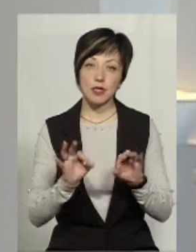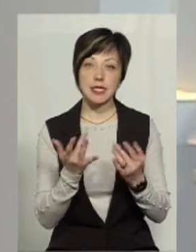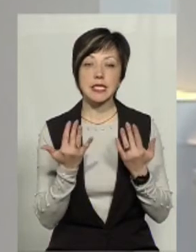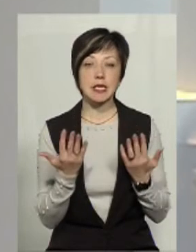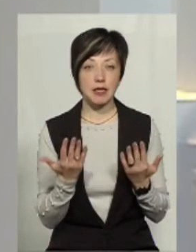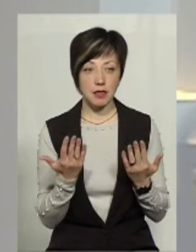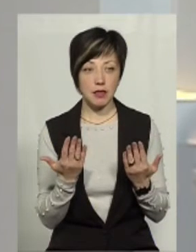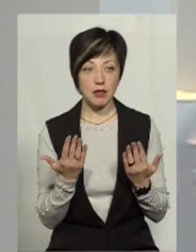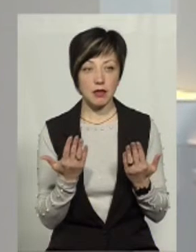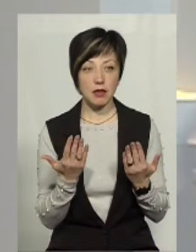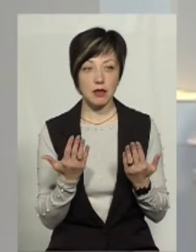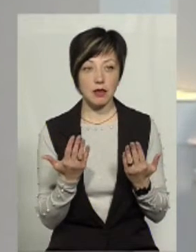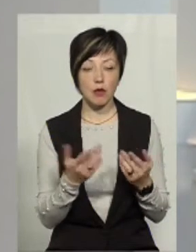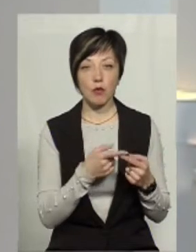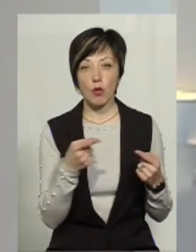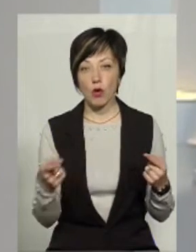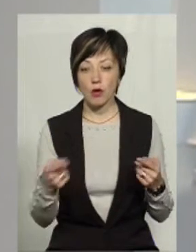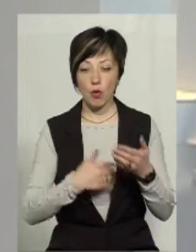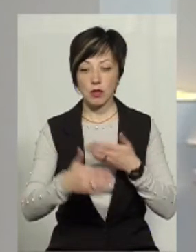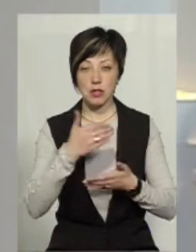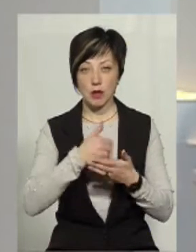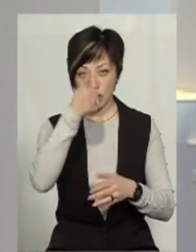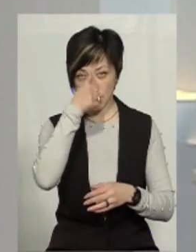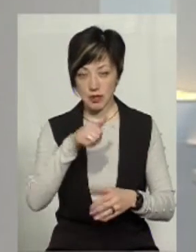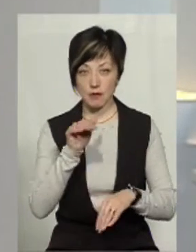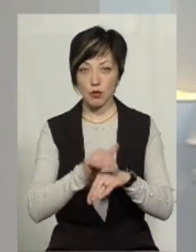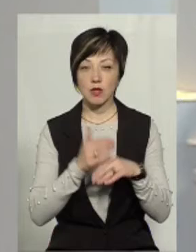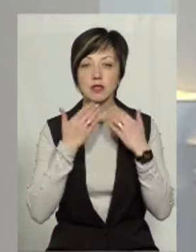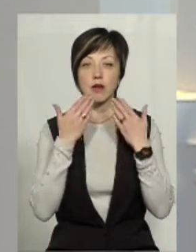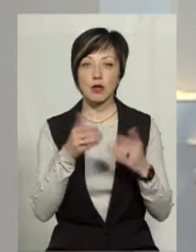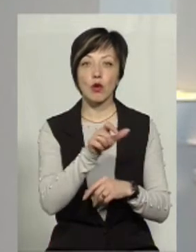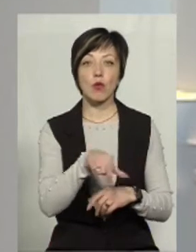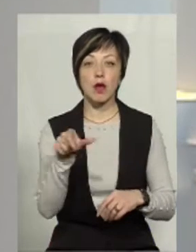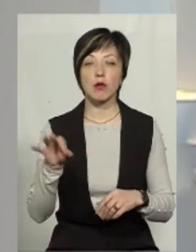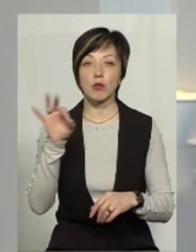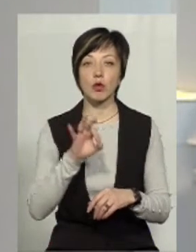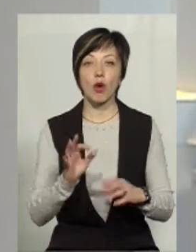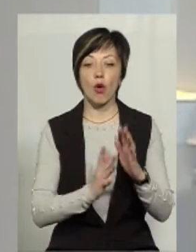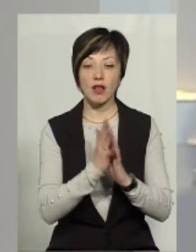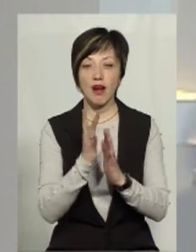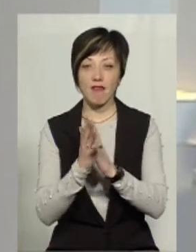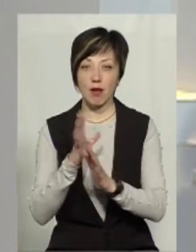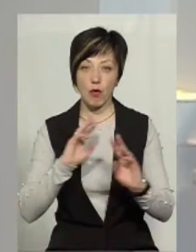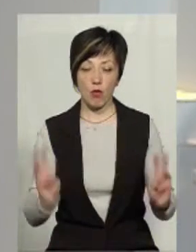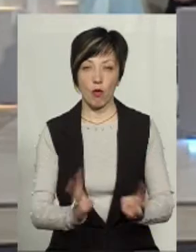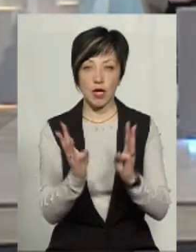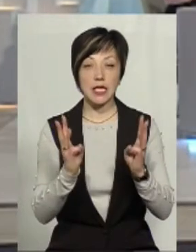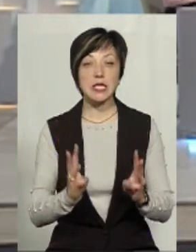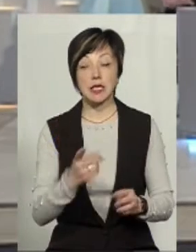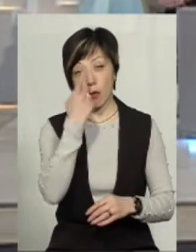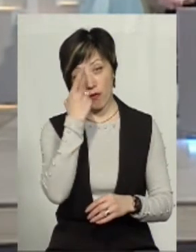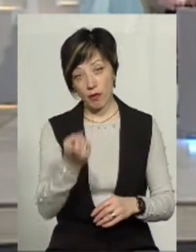розкажіть, скільки протягом останнього місяця зафіксовано звернень громадян про те, що горіла трава? Бо ось